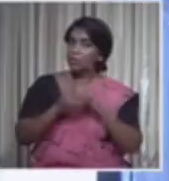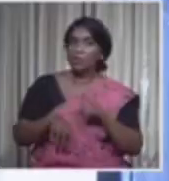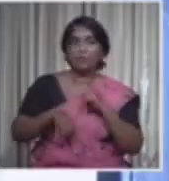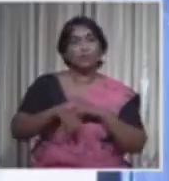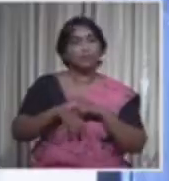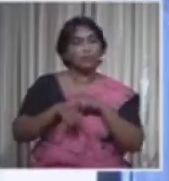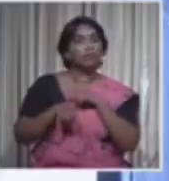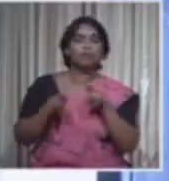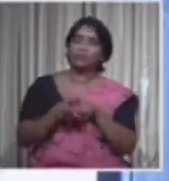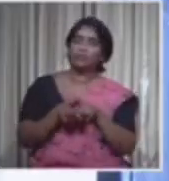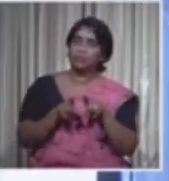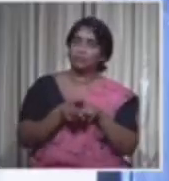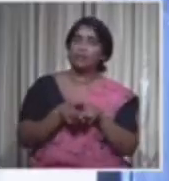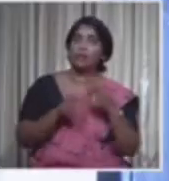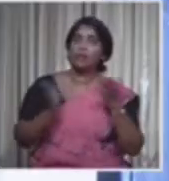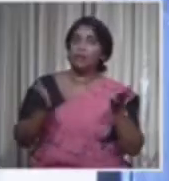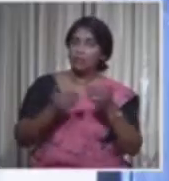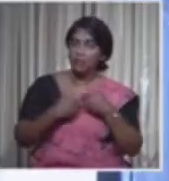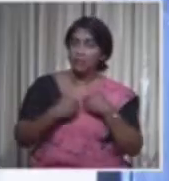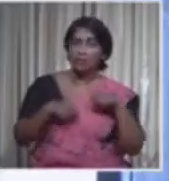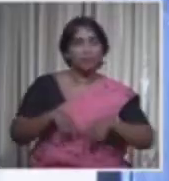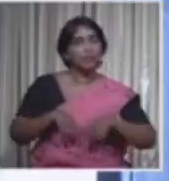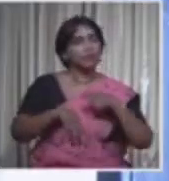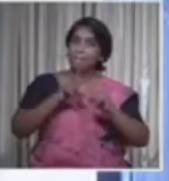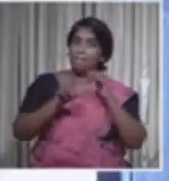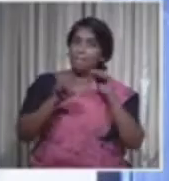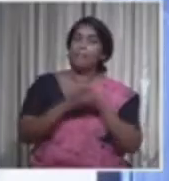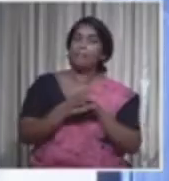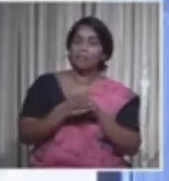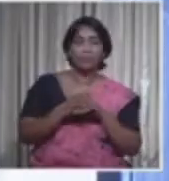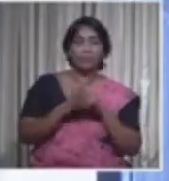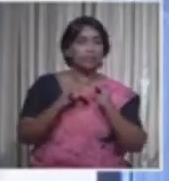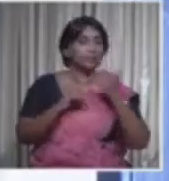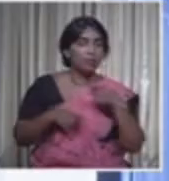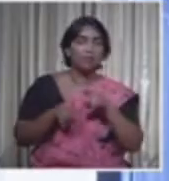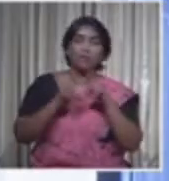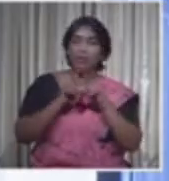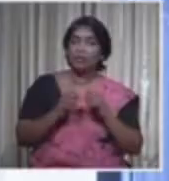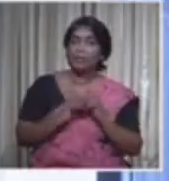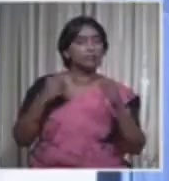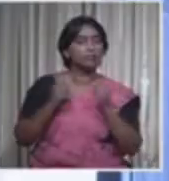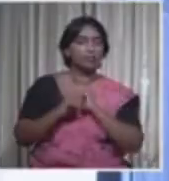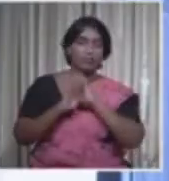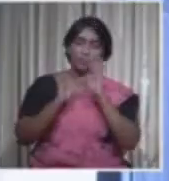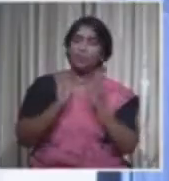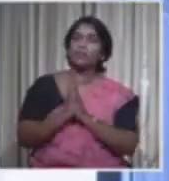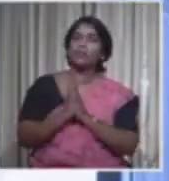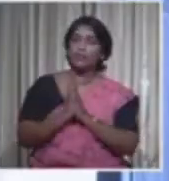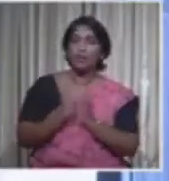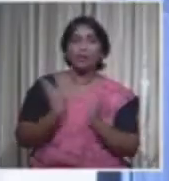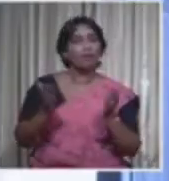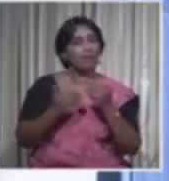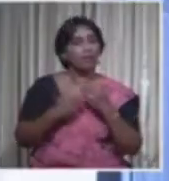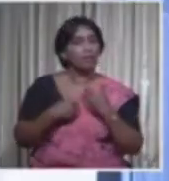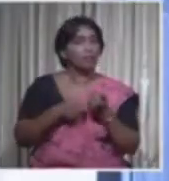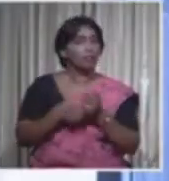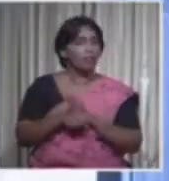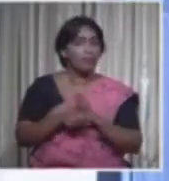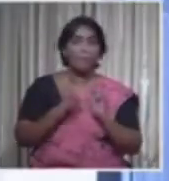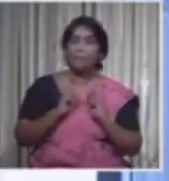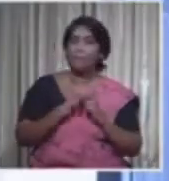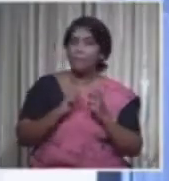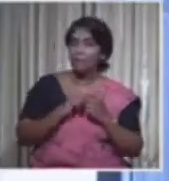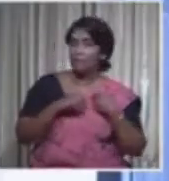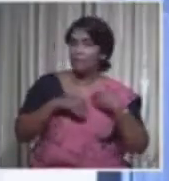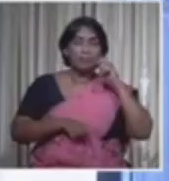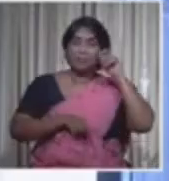அணுகியிருக்கின்றது. நாங்கள் இந்த தடவை பாராளுமன்றத்துக்கு வந்த பின்பு வந்த ஆரம்பத்திலே எங்களுடைய கோவிட்டினால் பாதிக்கப்பட்ட முஸ்லிம்களுடைய